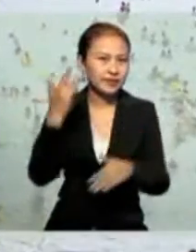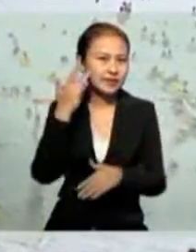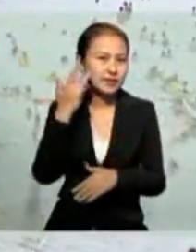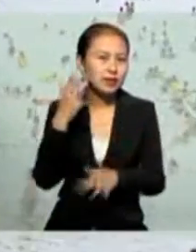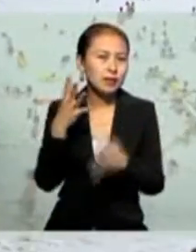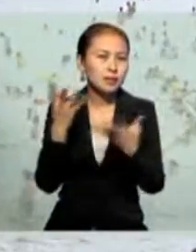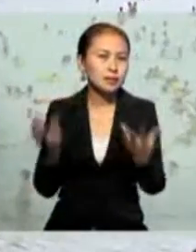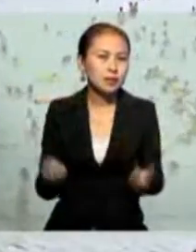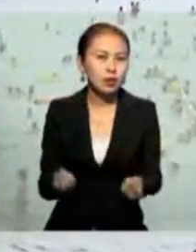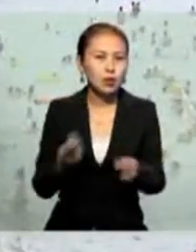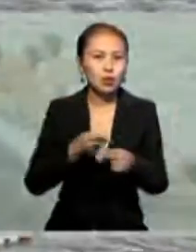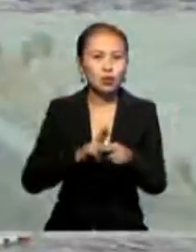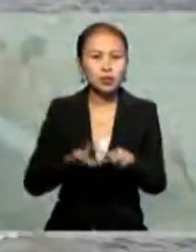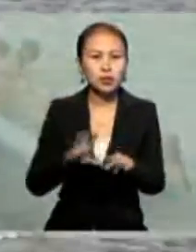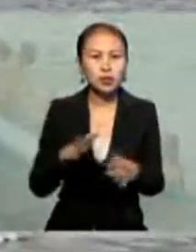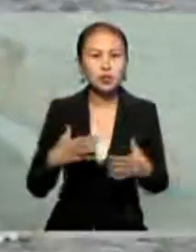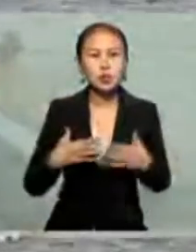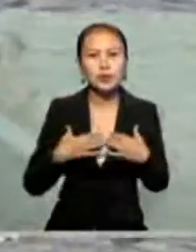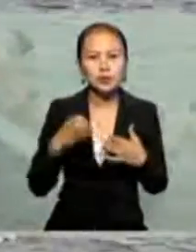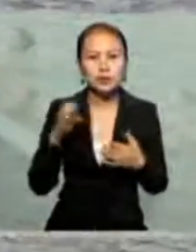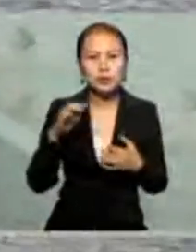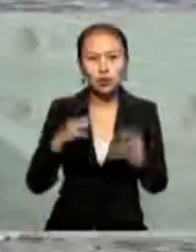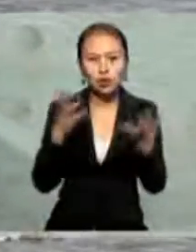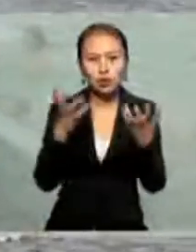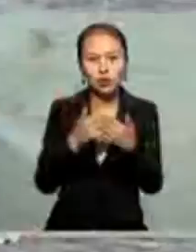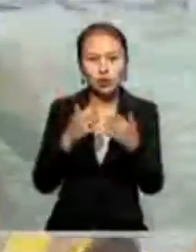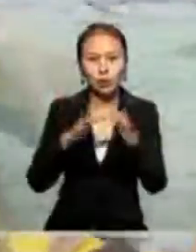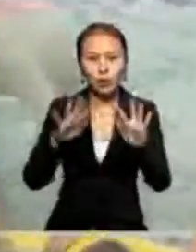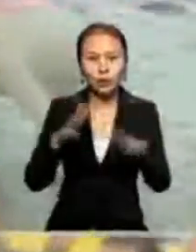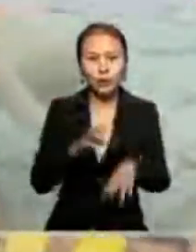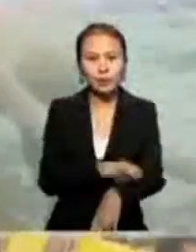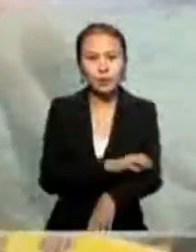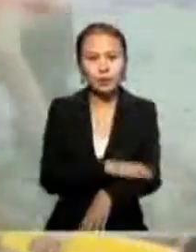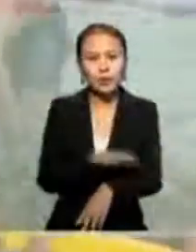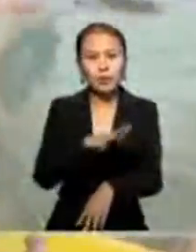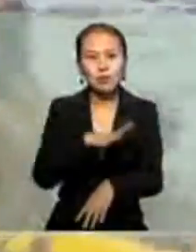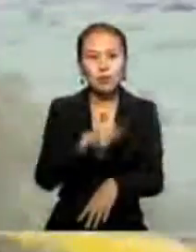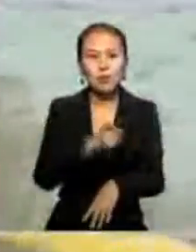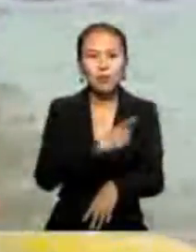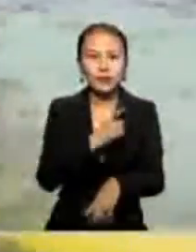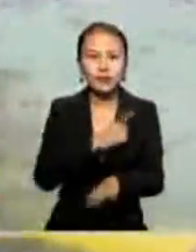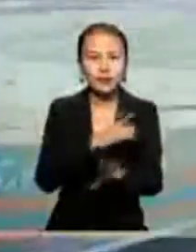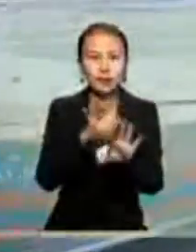басталғалы жиелеген. Мұндай қорқынышты статистиканы төтенше жағдайлар комитетінің